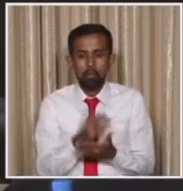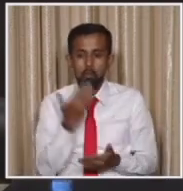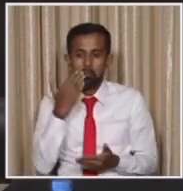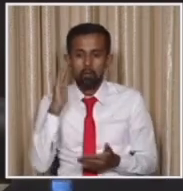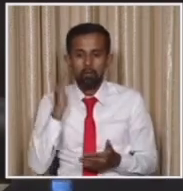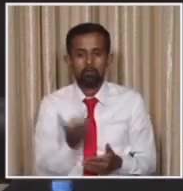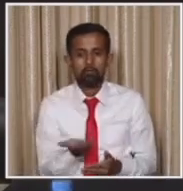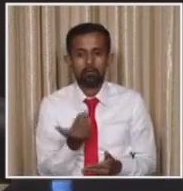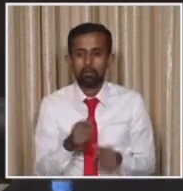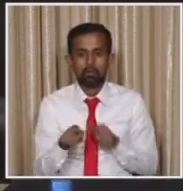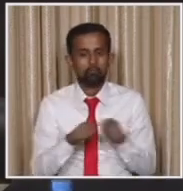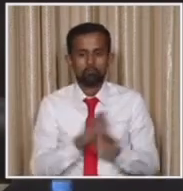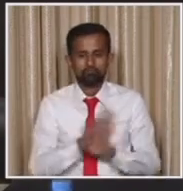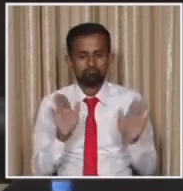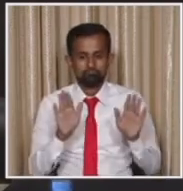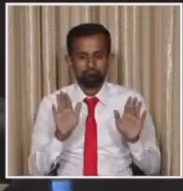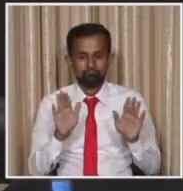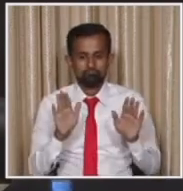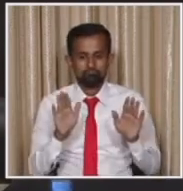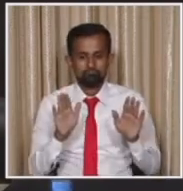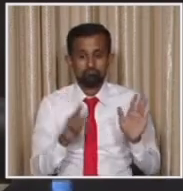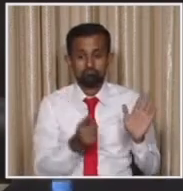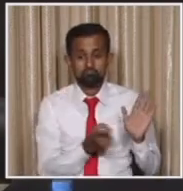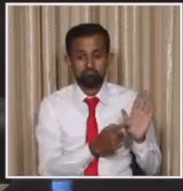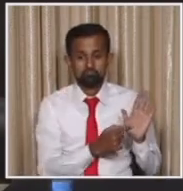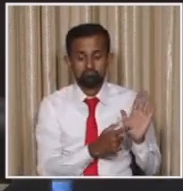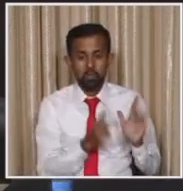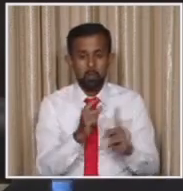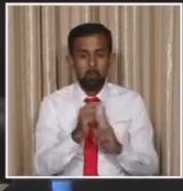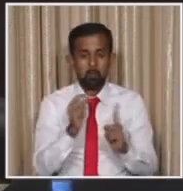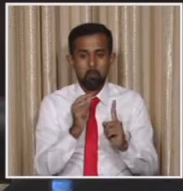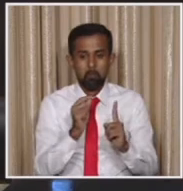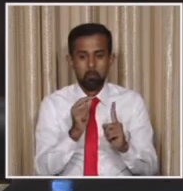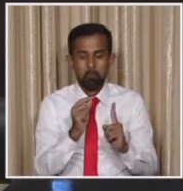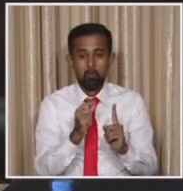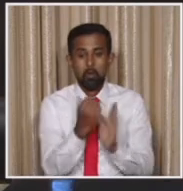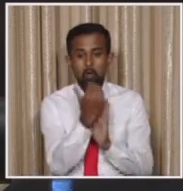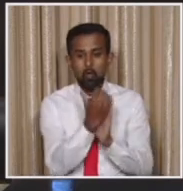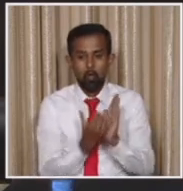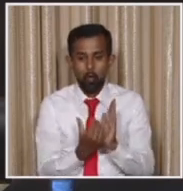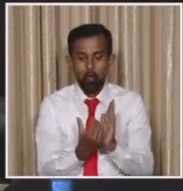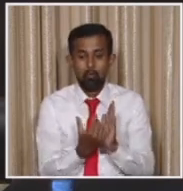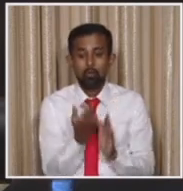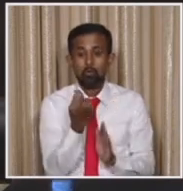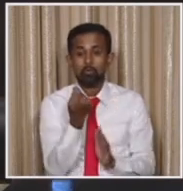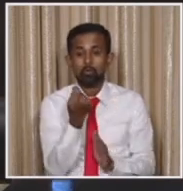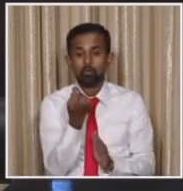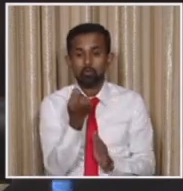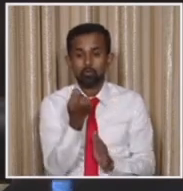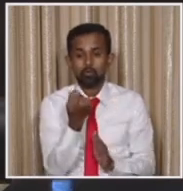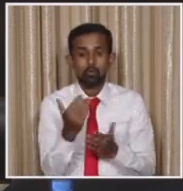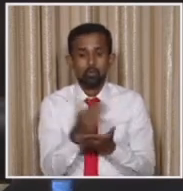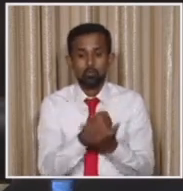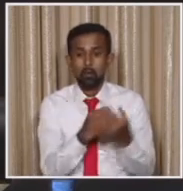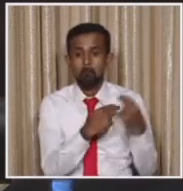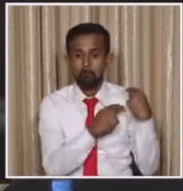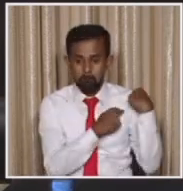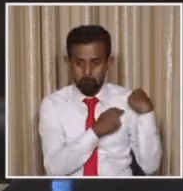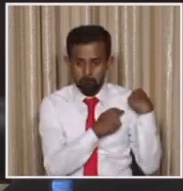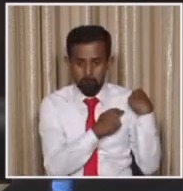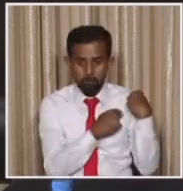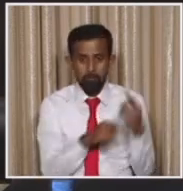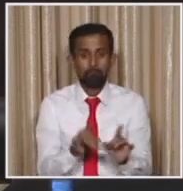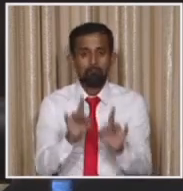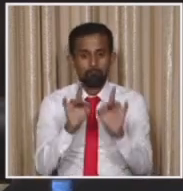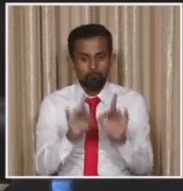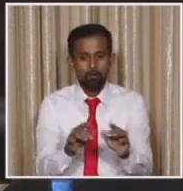ගන්නවා. එහෙම නෙමෙයි. මේකේ තියෙනවා මේ පාර්ලිමේන්තුවට නම් තියෙන ව්‍යවස්ථාවෙන් දීලා මුදල් පිළිබඳ සම්පූර්ණ බලය ඒ